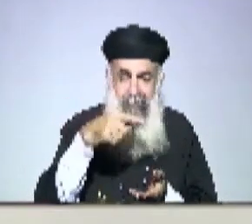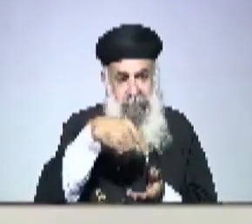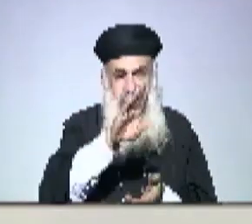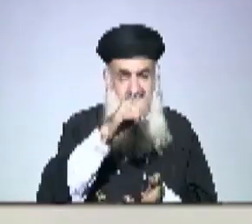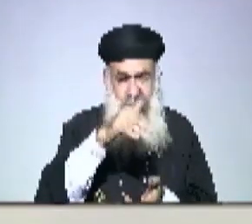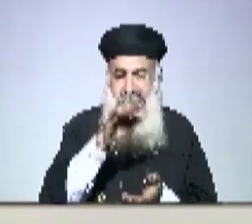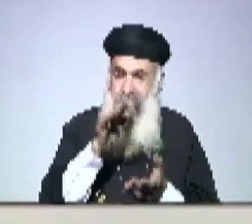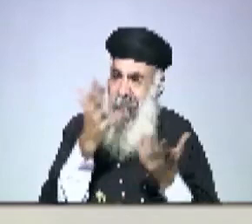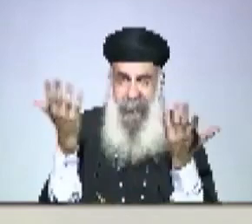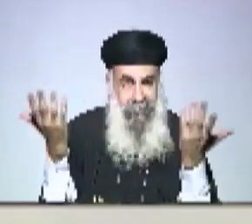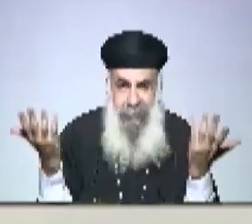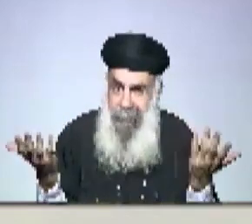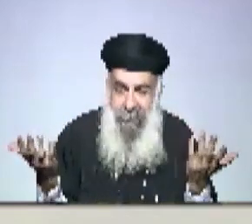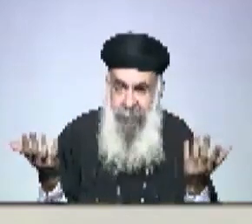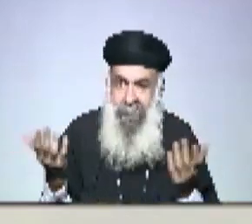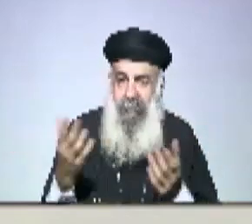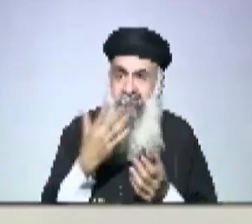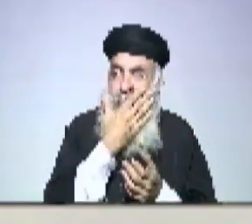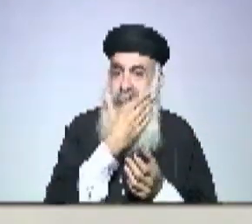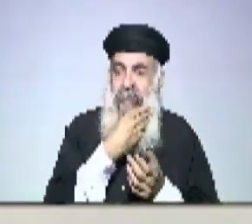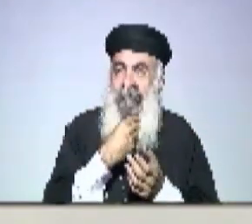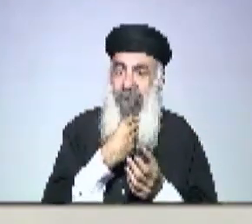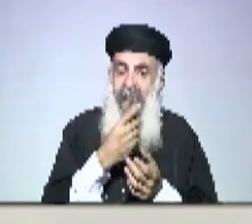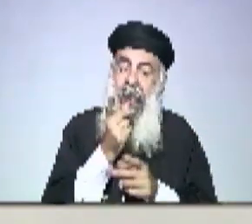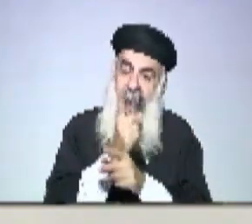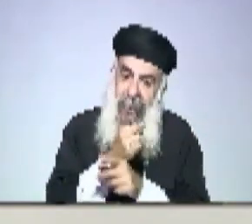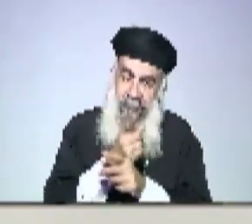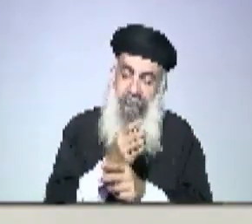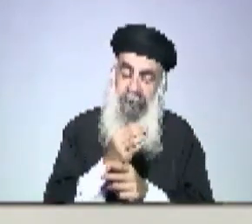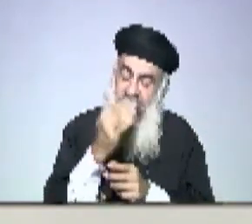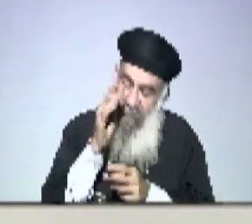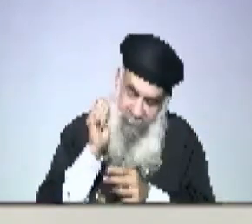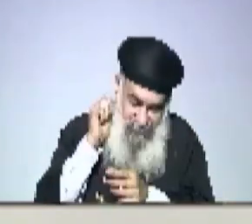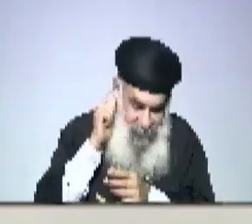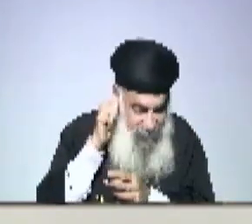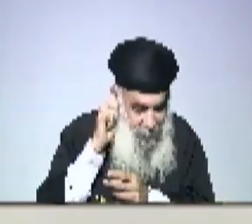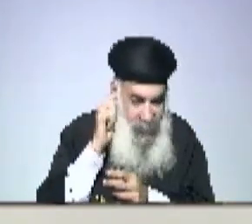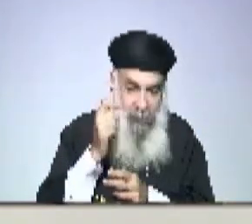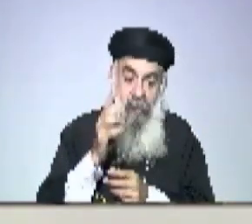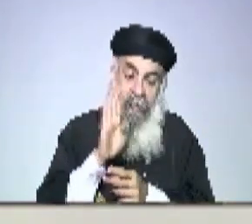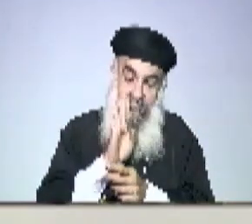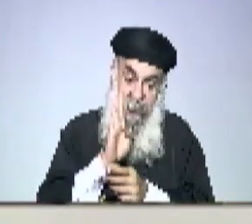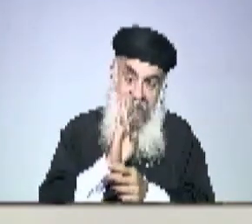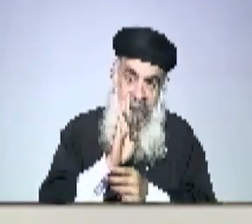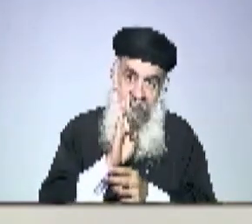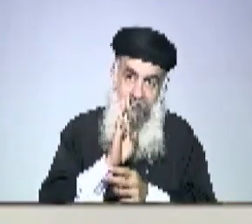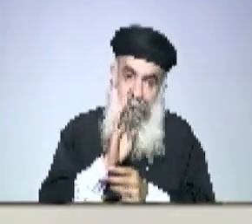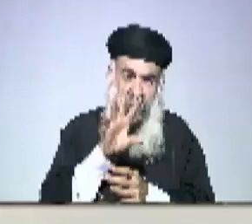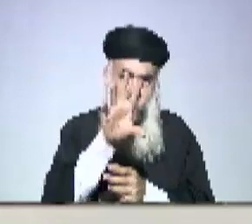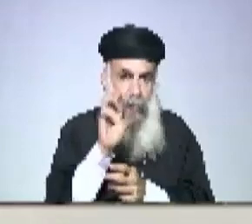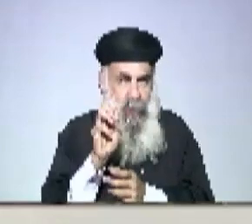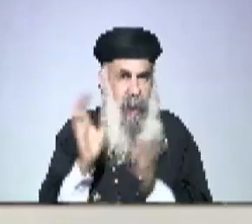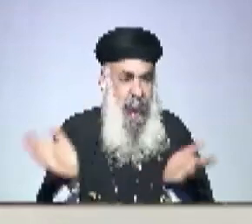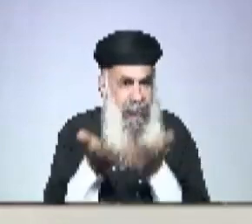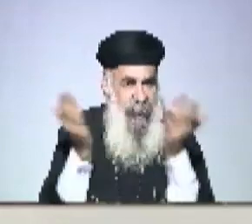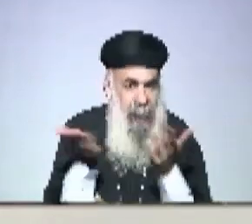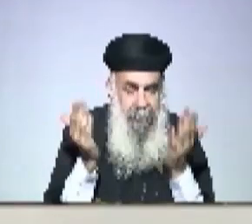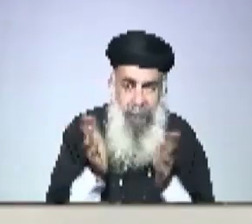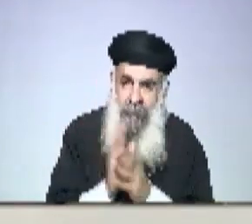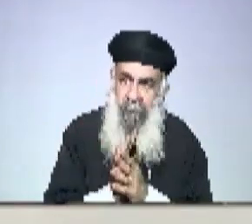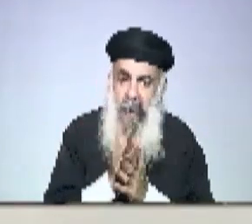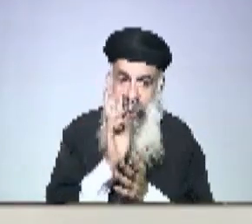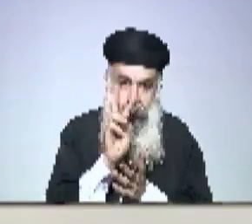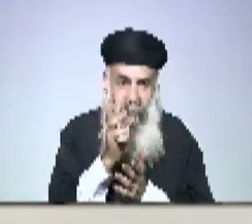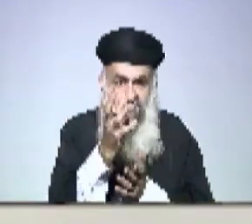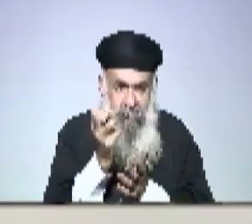الحاجات دي ارجو بال اللي بيعلم يلتزم واللي بيتعلم ما يلقط اي حاجه او ما